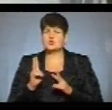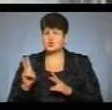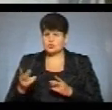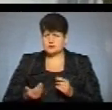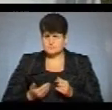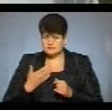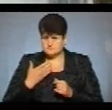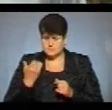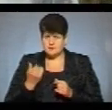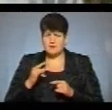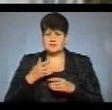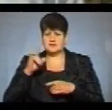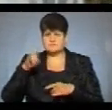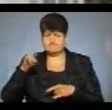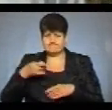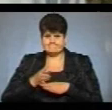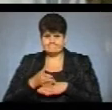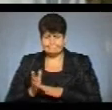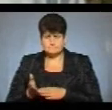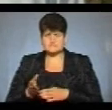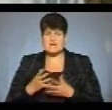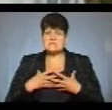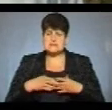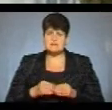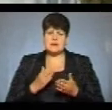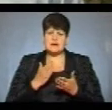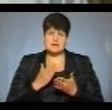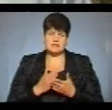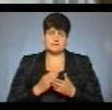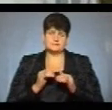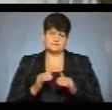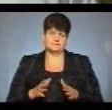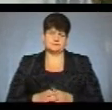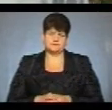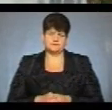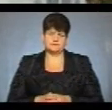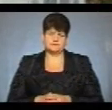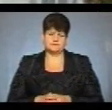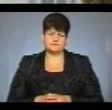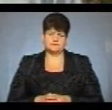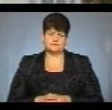не проживає, там шибки б'ють, сім'я рахується по селу як неблагополучна сім'я.